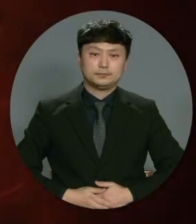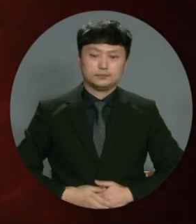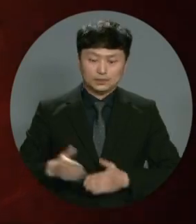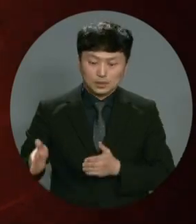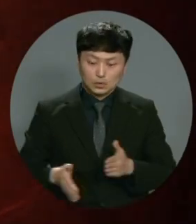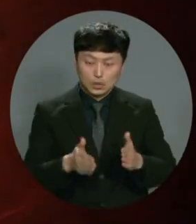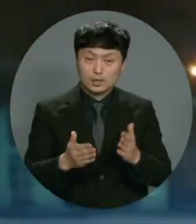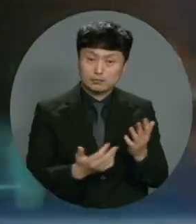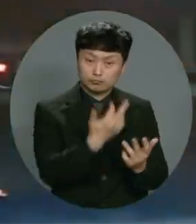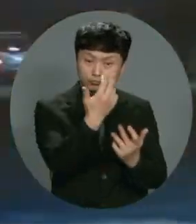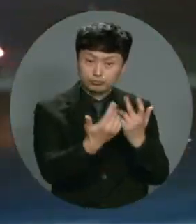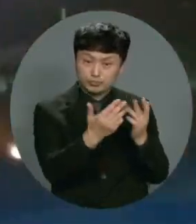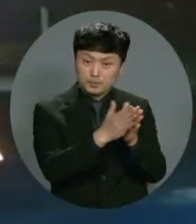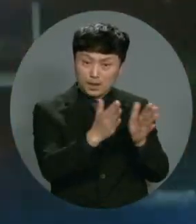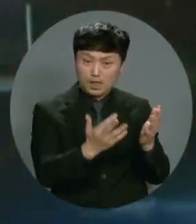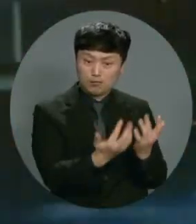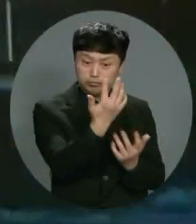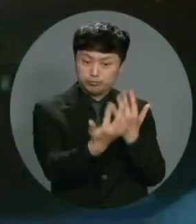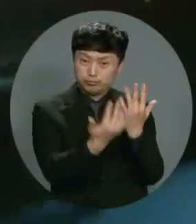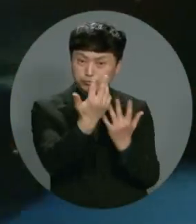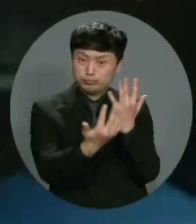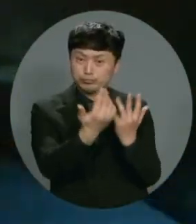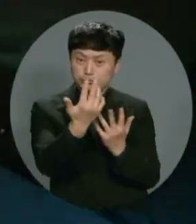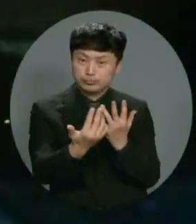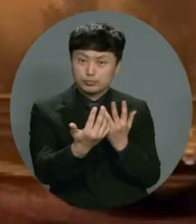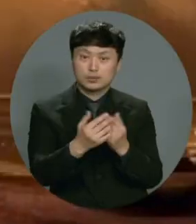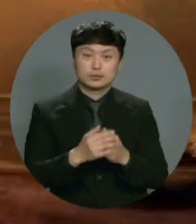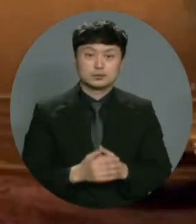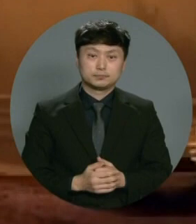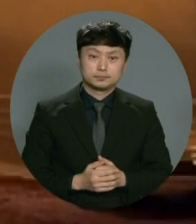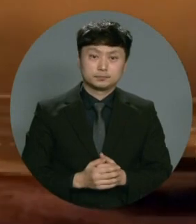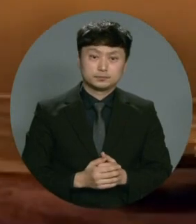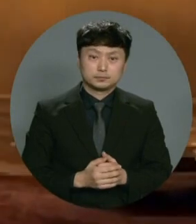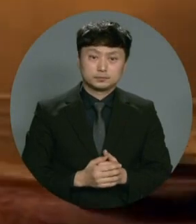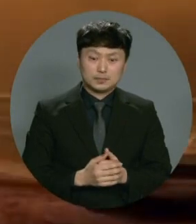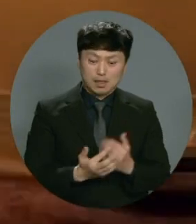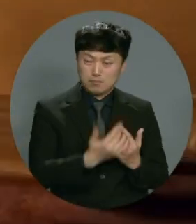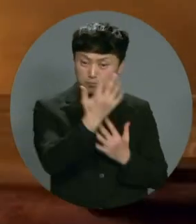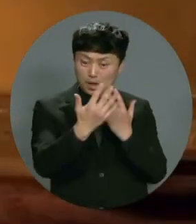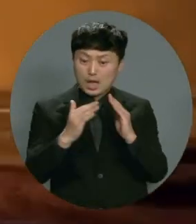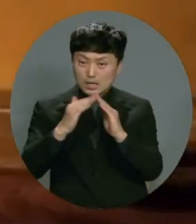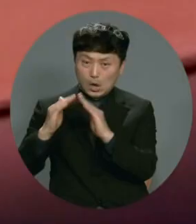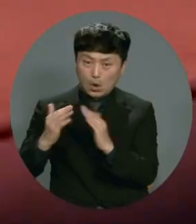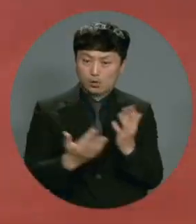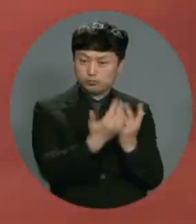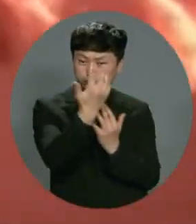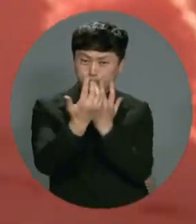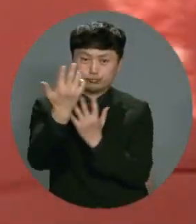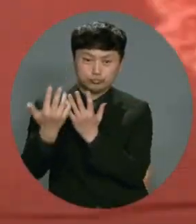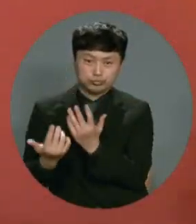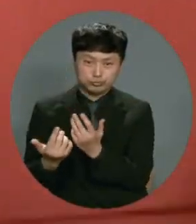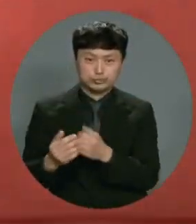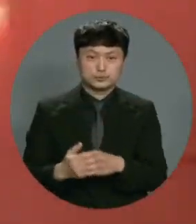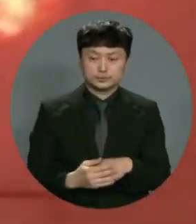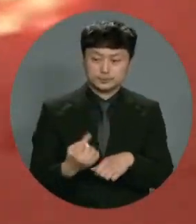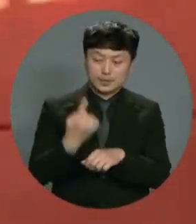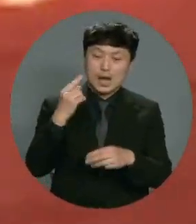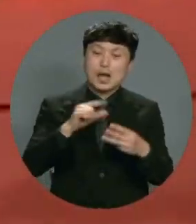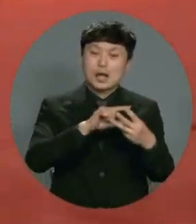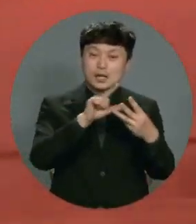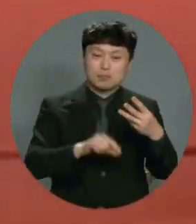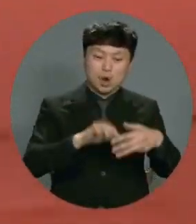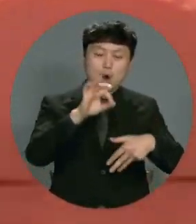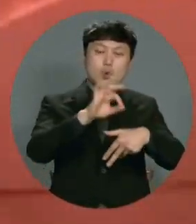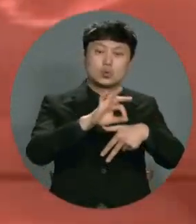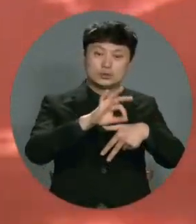도로변 야산에서 시작된 불길은 걷잡을 수 없이 번졌고 산 전체는 물론 민가까지 덮쳤습니다. 지난해 3월 발생한